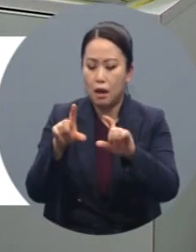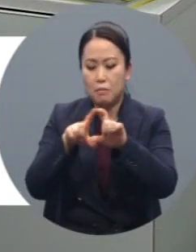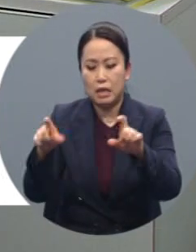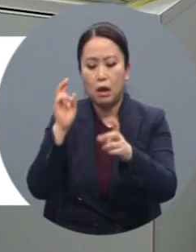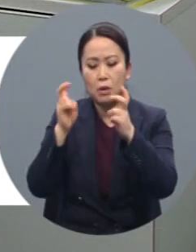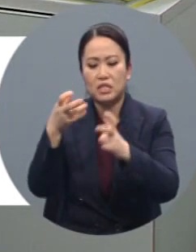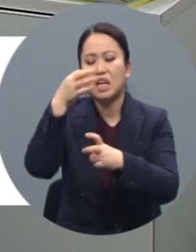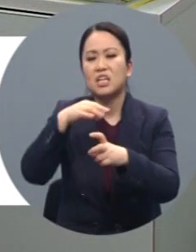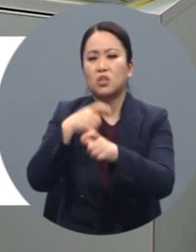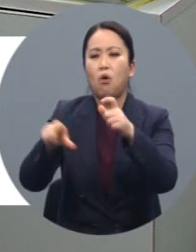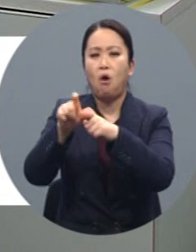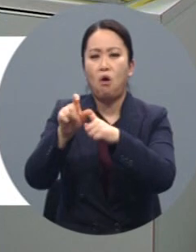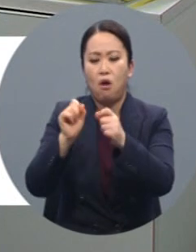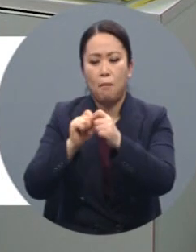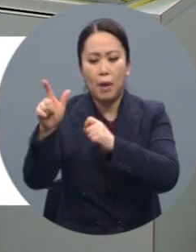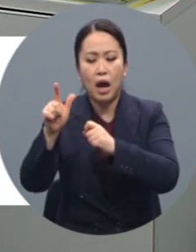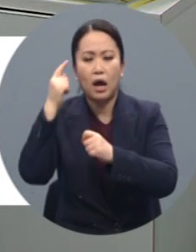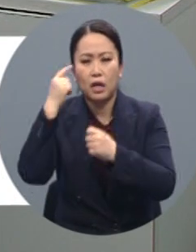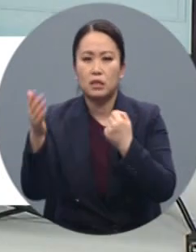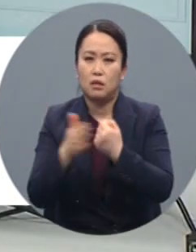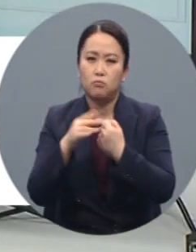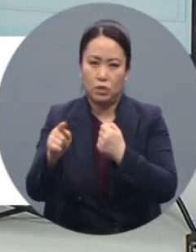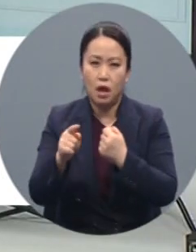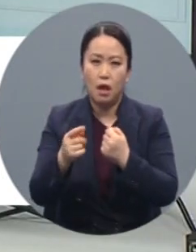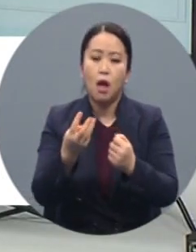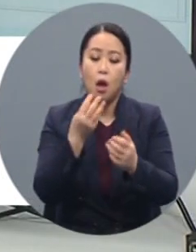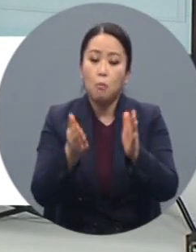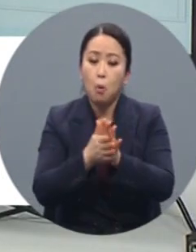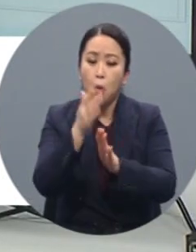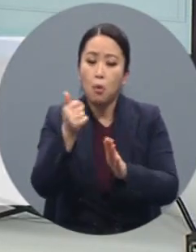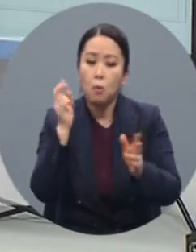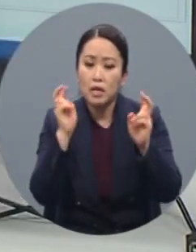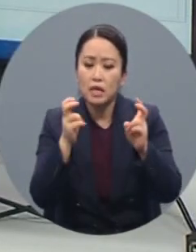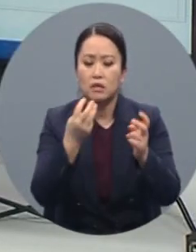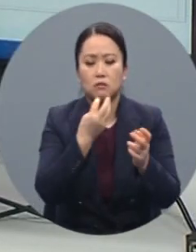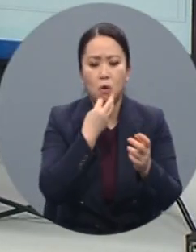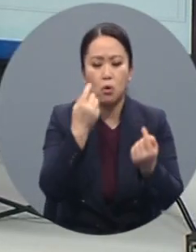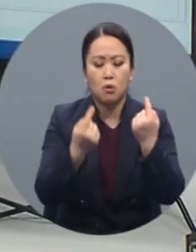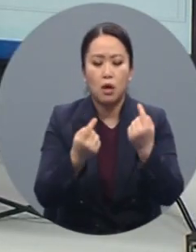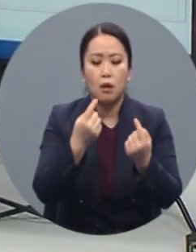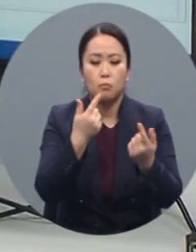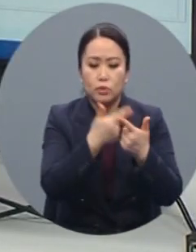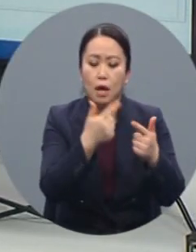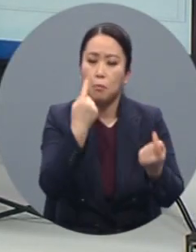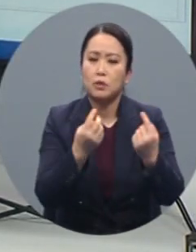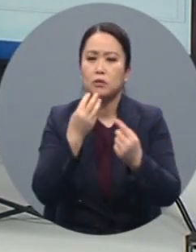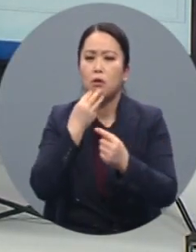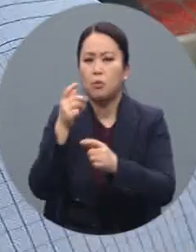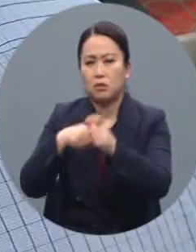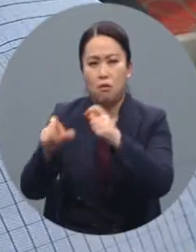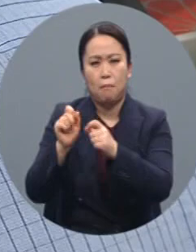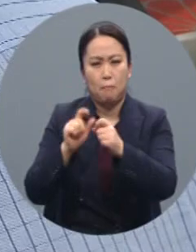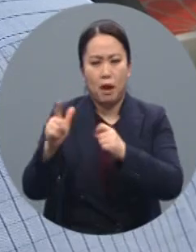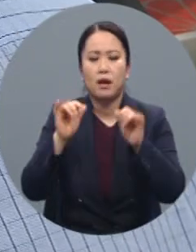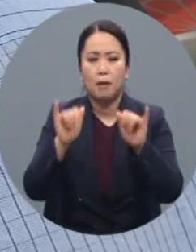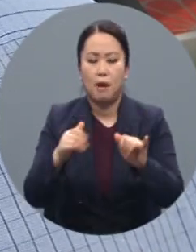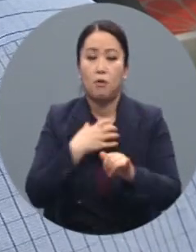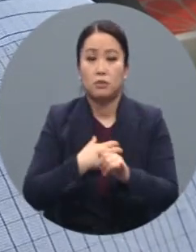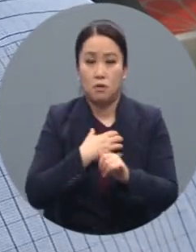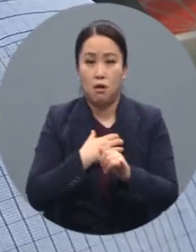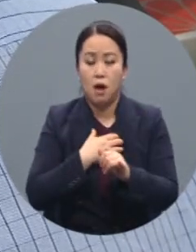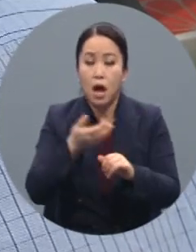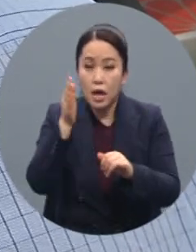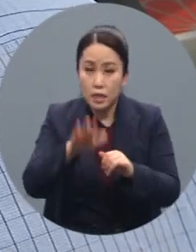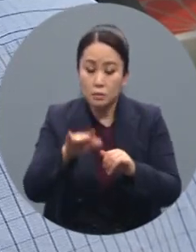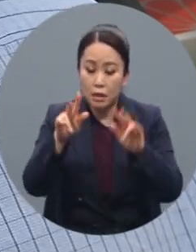두어서 본사의 무게를 부산보다도 서울에 두거나 공공기관에서 해제됐다고 해서 예탁결제원에 당장